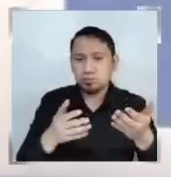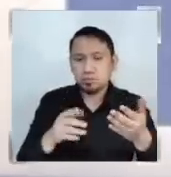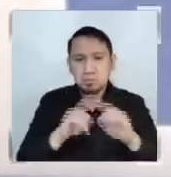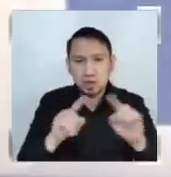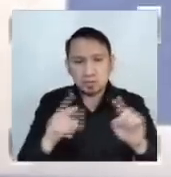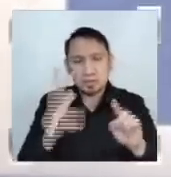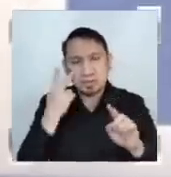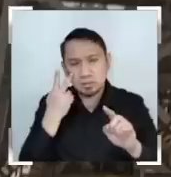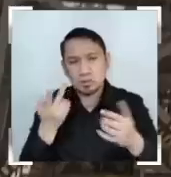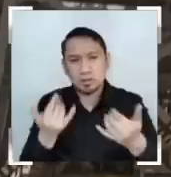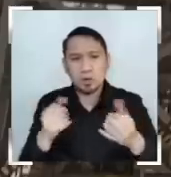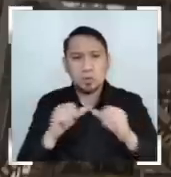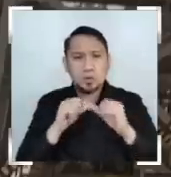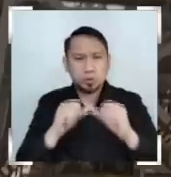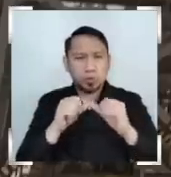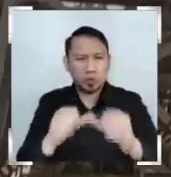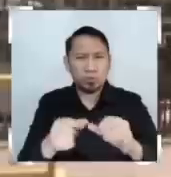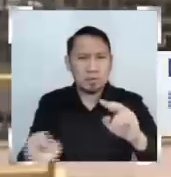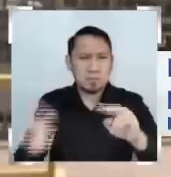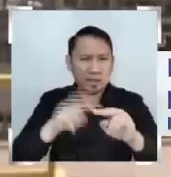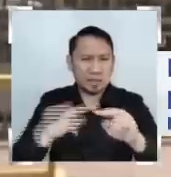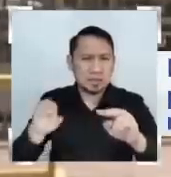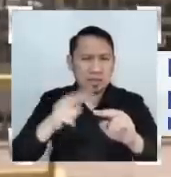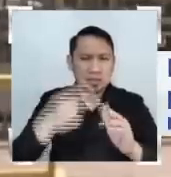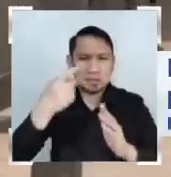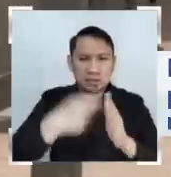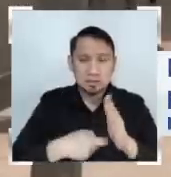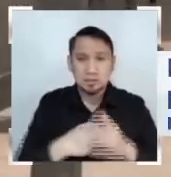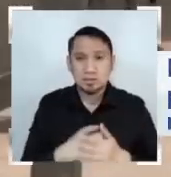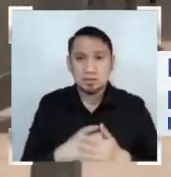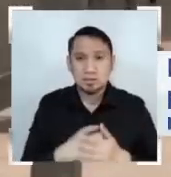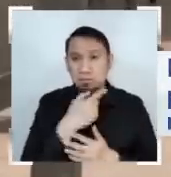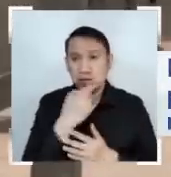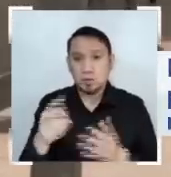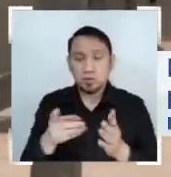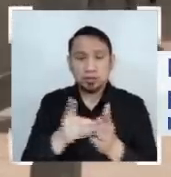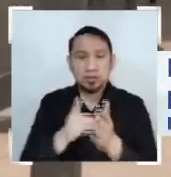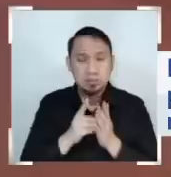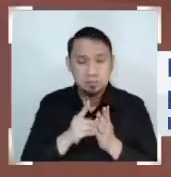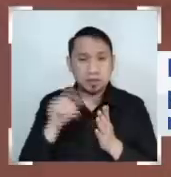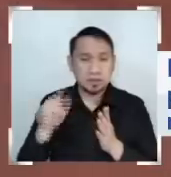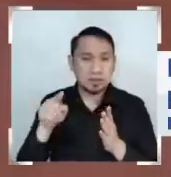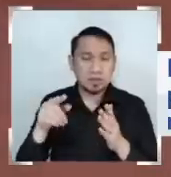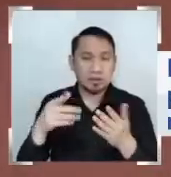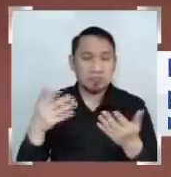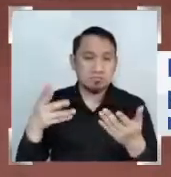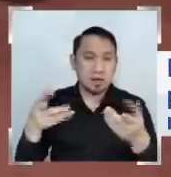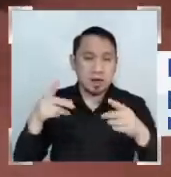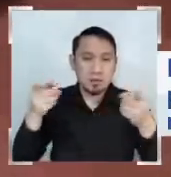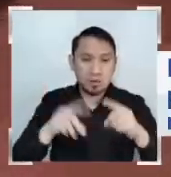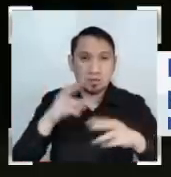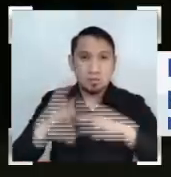ng ating price. Sumabay kasi ang mas mataas na demand sa buong mundo sa pagban ng langis mula Russia. Magmamahal pa ang benta